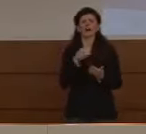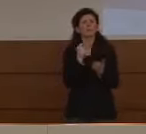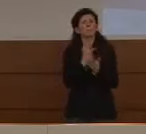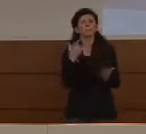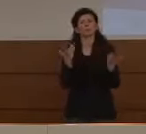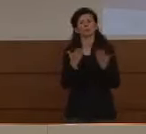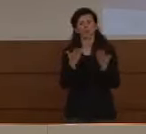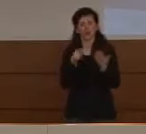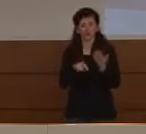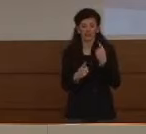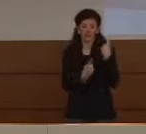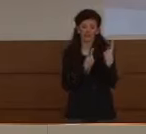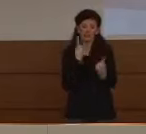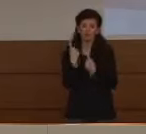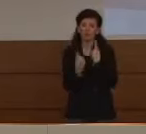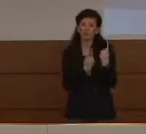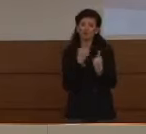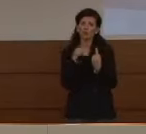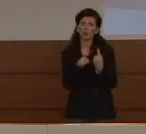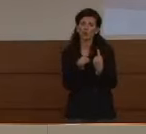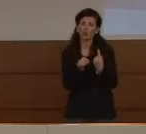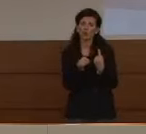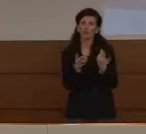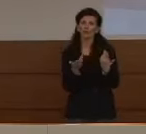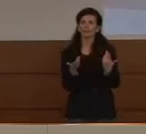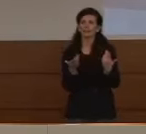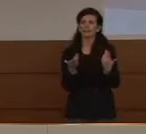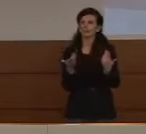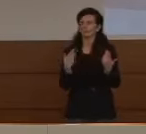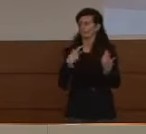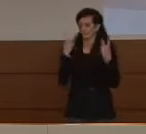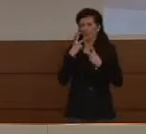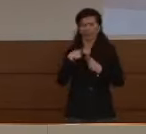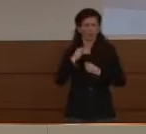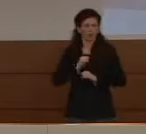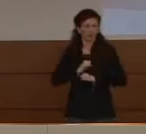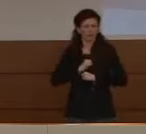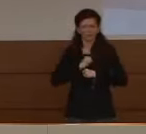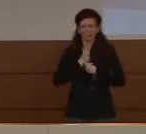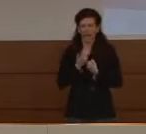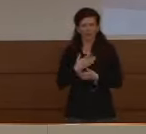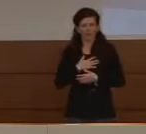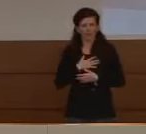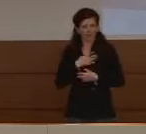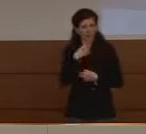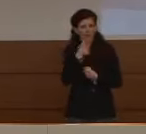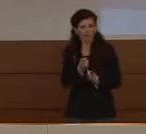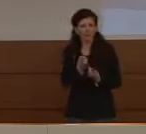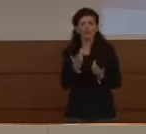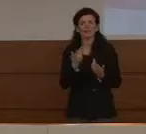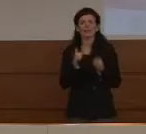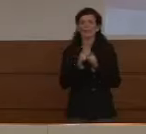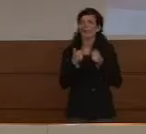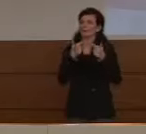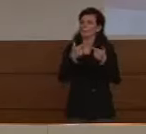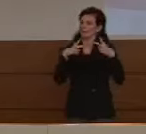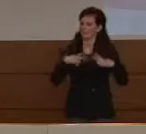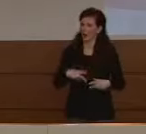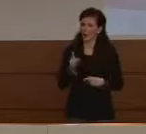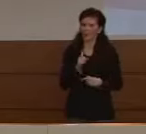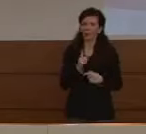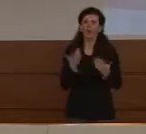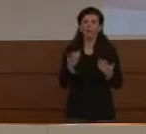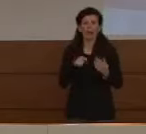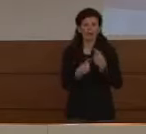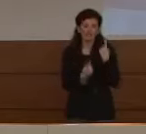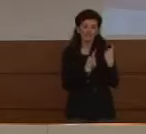siamo in una situazione è una terminologia che dispiace usare perché mi rendo conto che non è rassicurante però siamo di fatto è